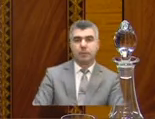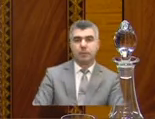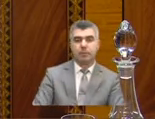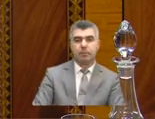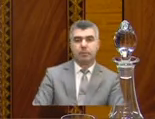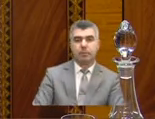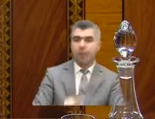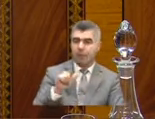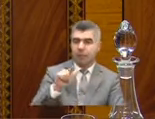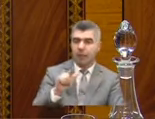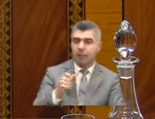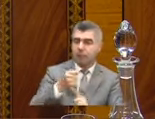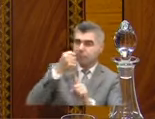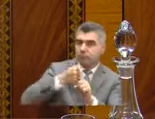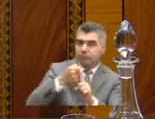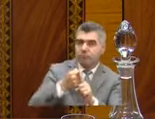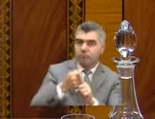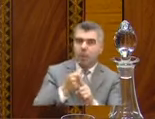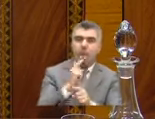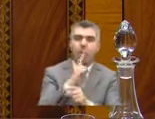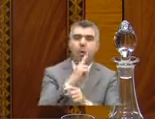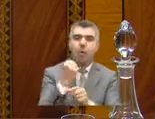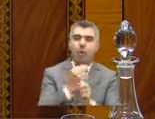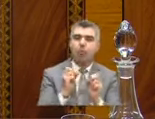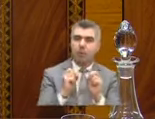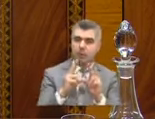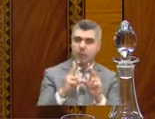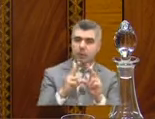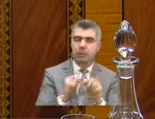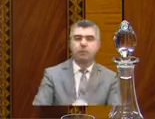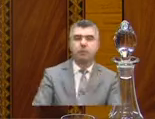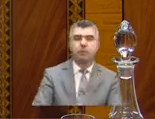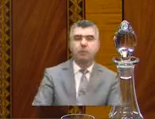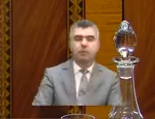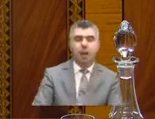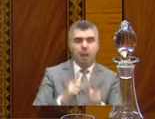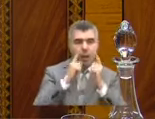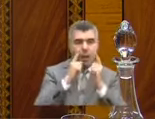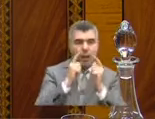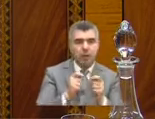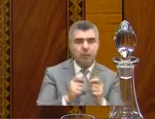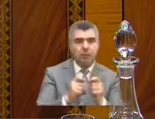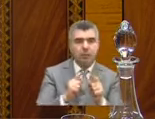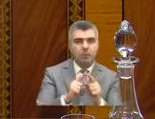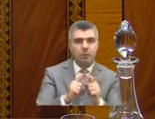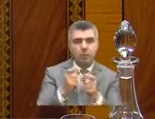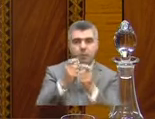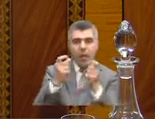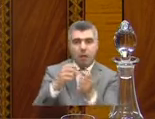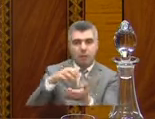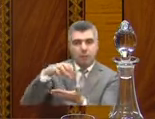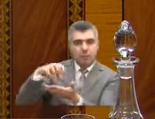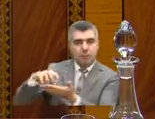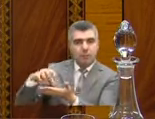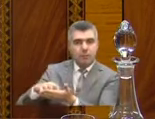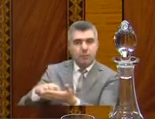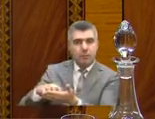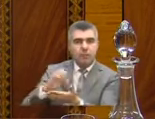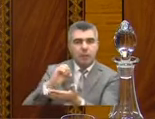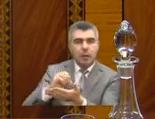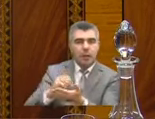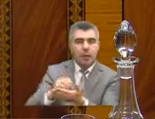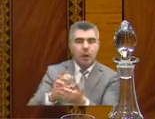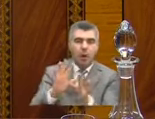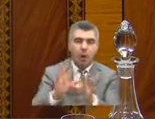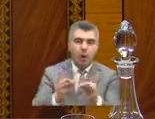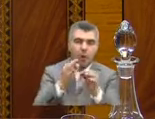وستواصل الحكومة العمل على تفعيل آلية الحكامة الخاصة بتتبع منظومة الاستثمار، لا سيما إحداث المرصد